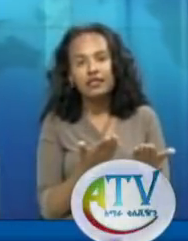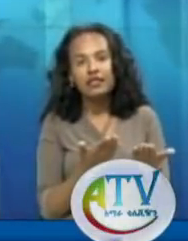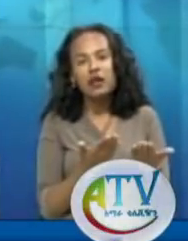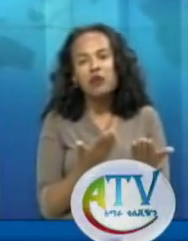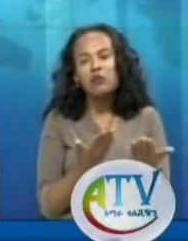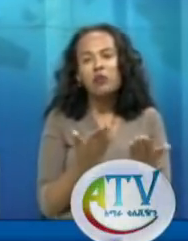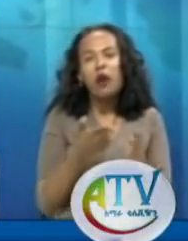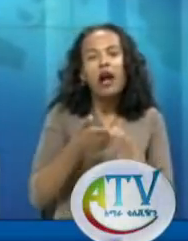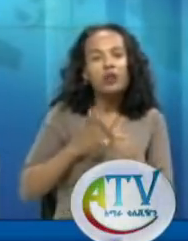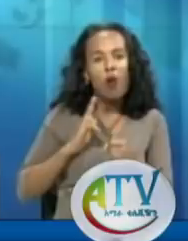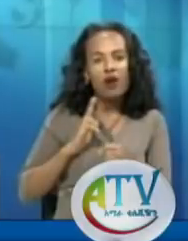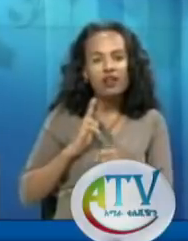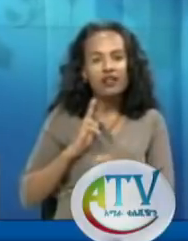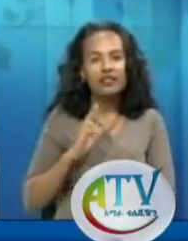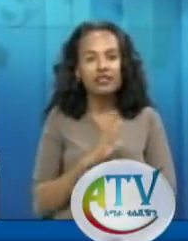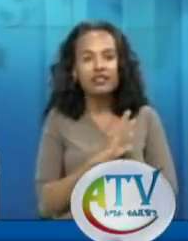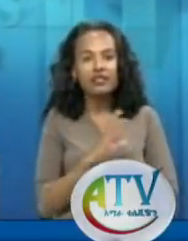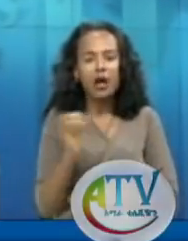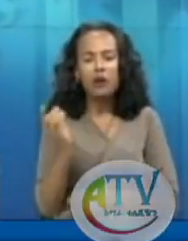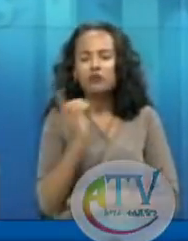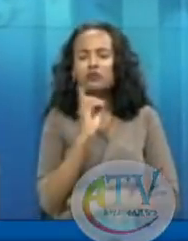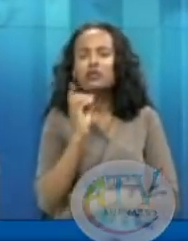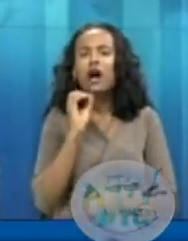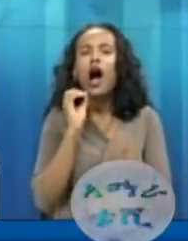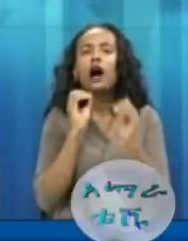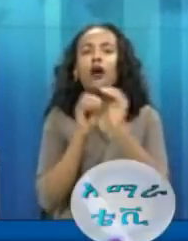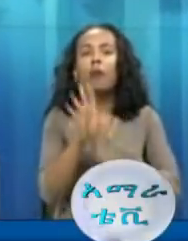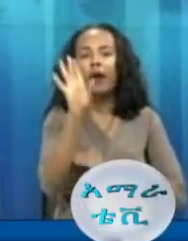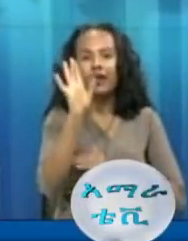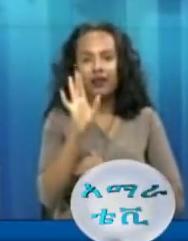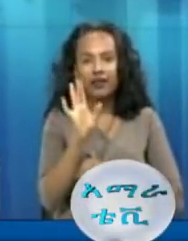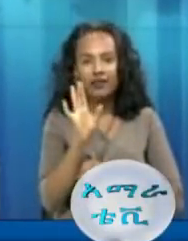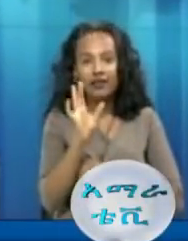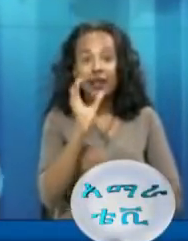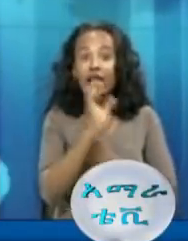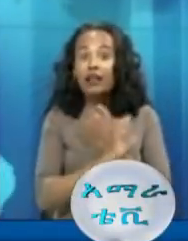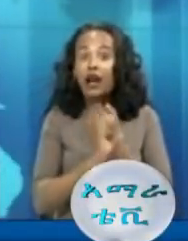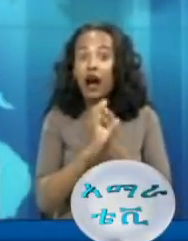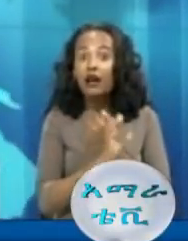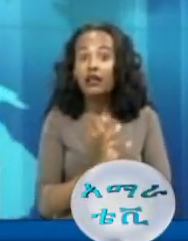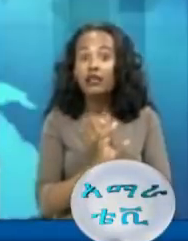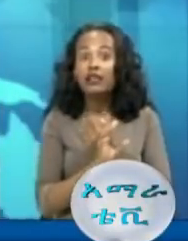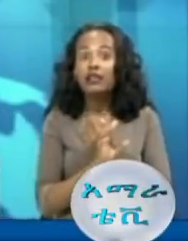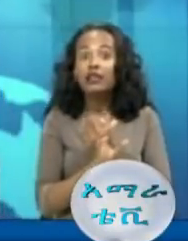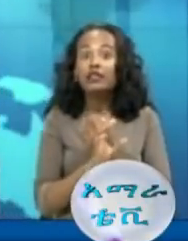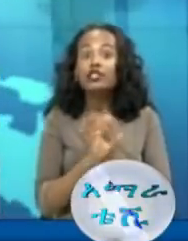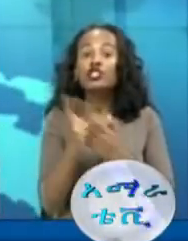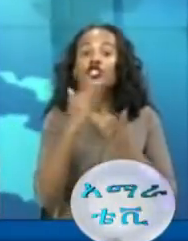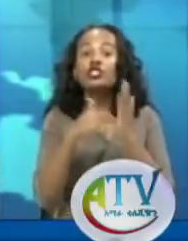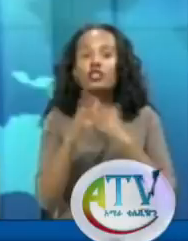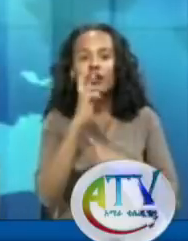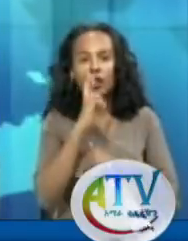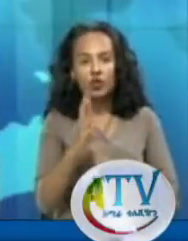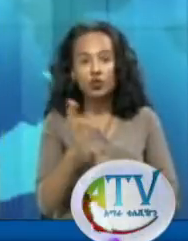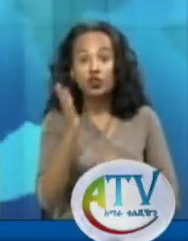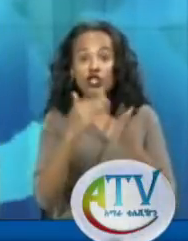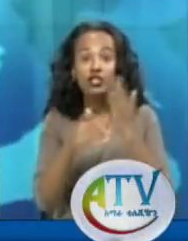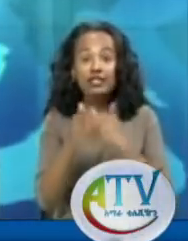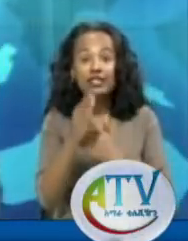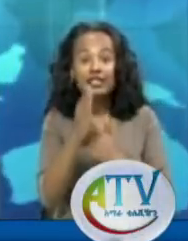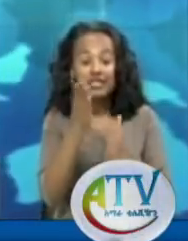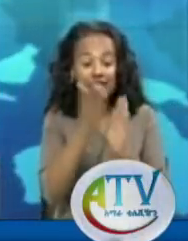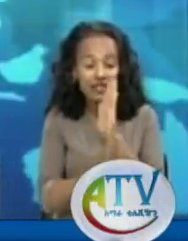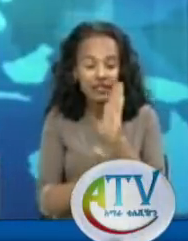بايتوارنت إن من أجبان النت لا جرد قتايبجو. تجر سكست هو